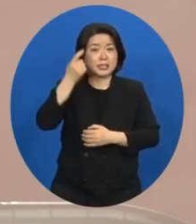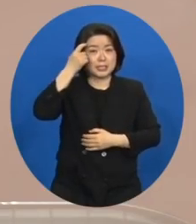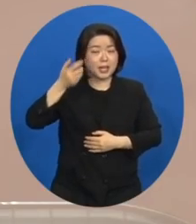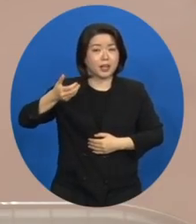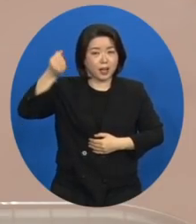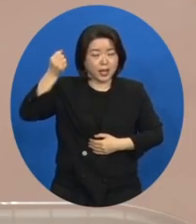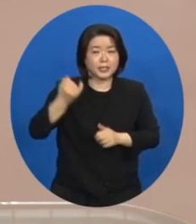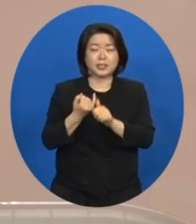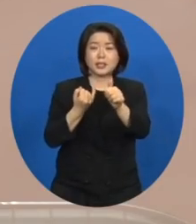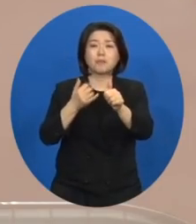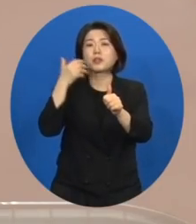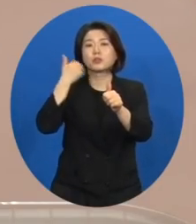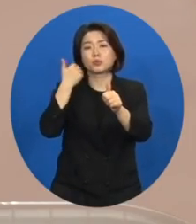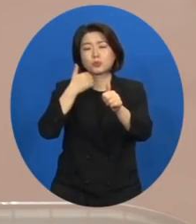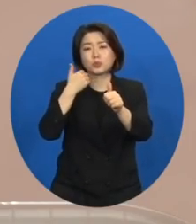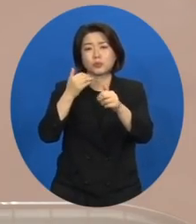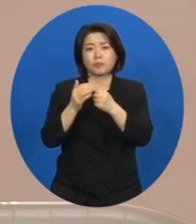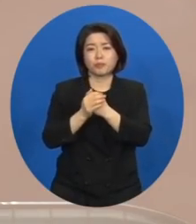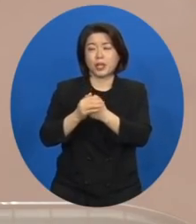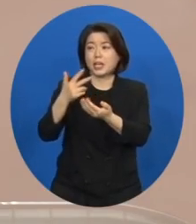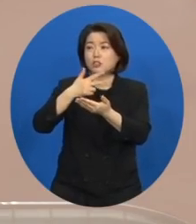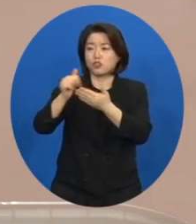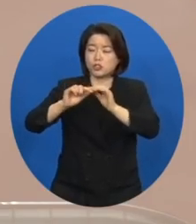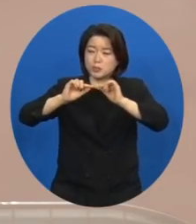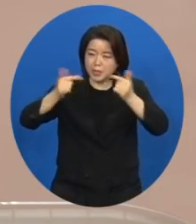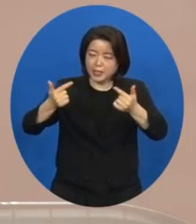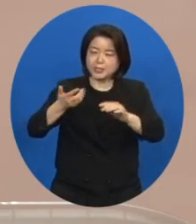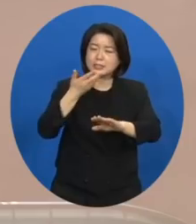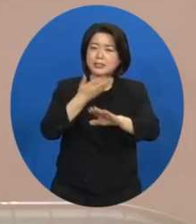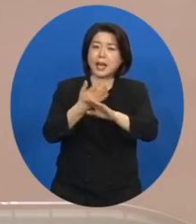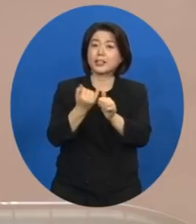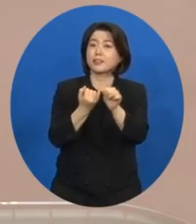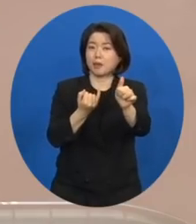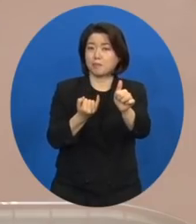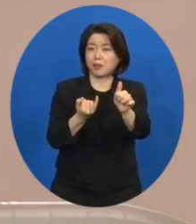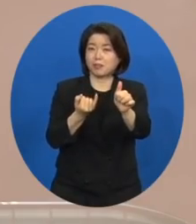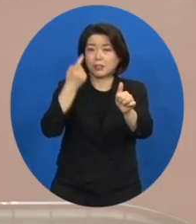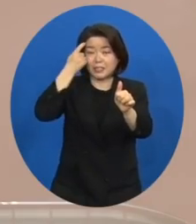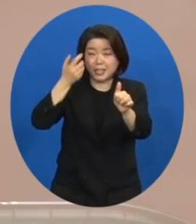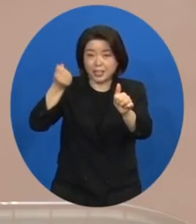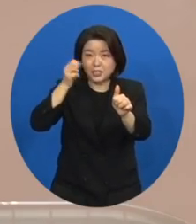남편들은 누구의 주님이 아닌 다른 남편들이 있지 않습니까